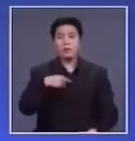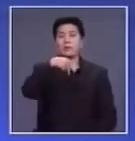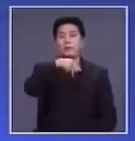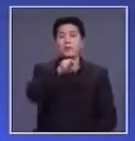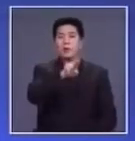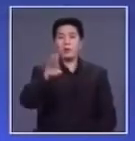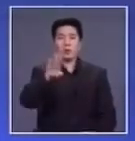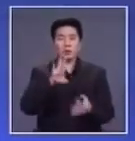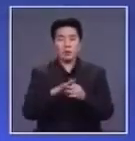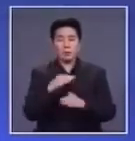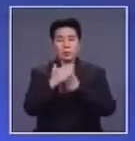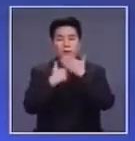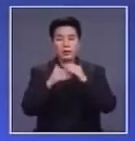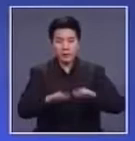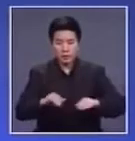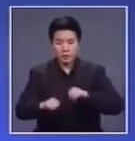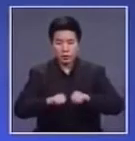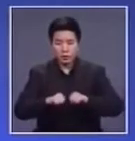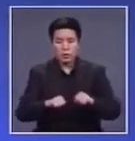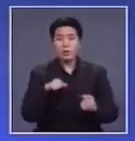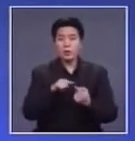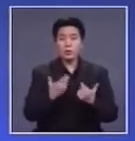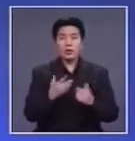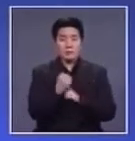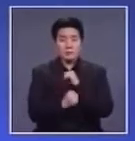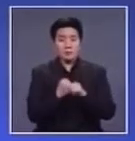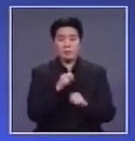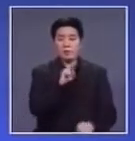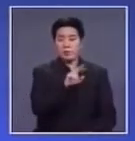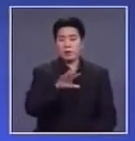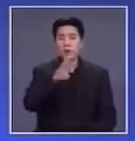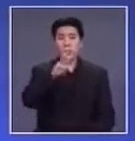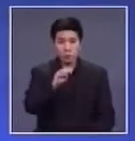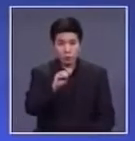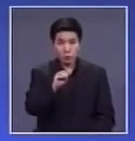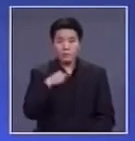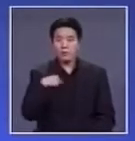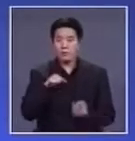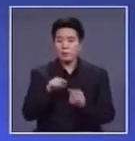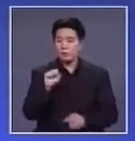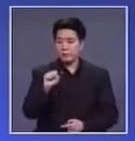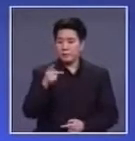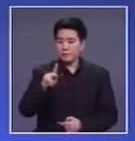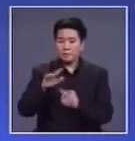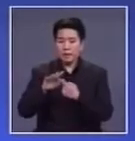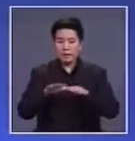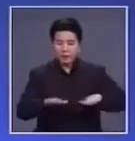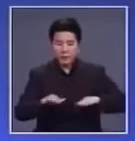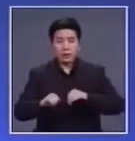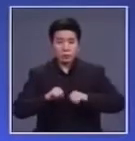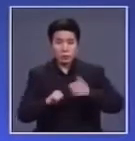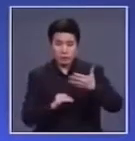การพัฒนาเด็กและเยาวชนฉบับที่2พ.ศ.2560ที่กำหนดให้มีสภาเด็กและเยาวชนในทุกระดับตั้งแต่